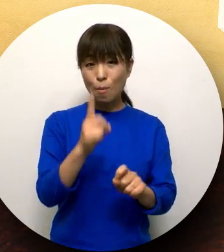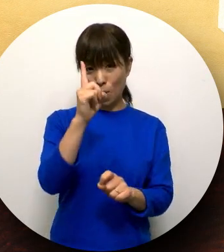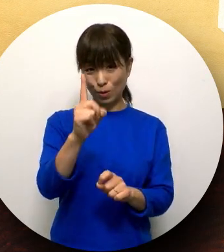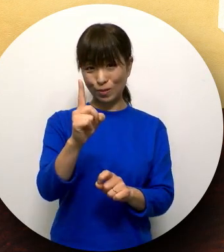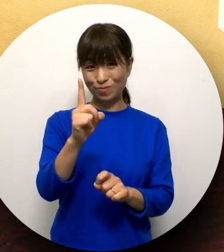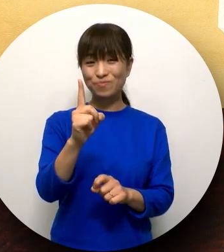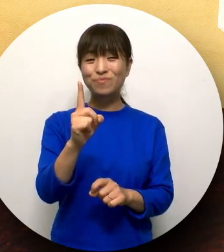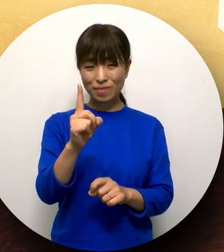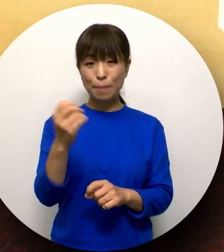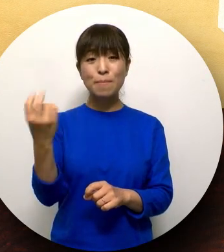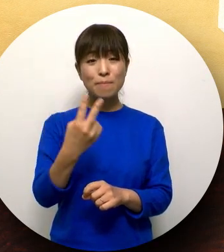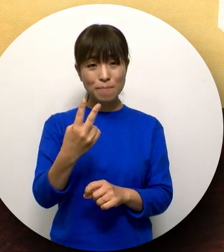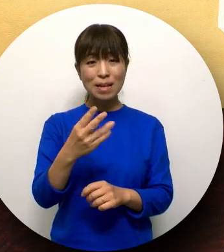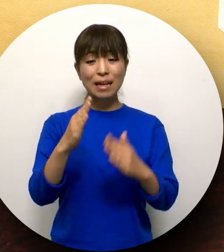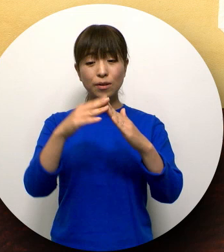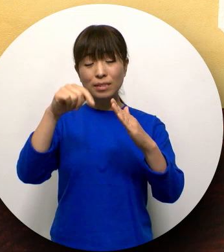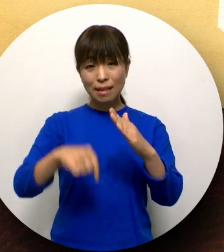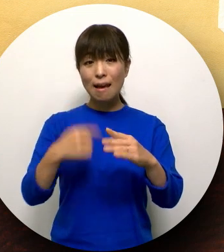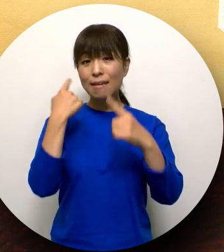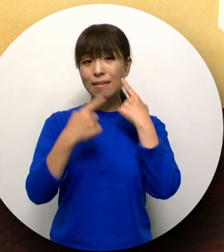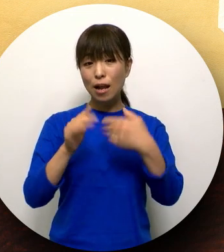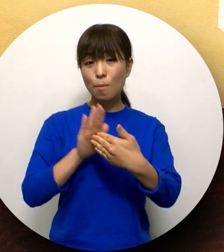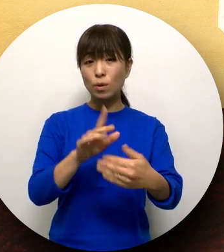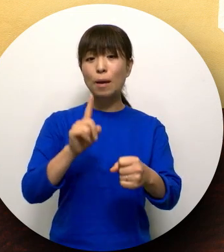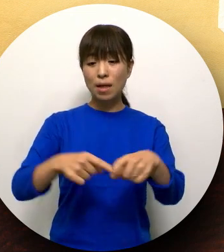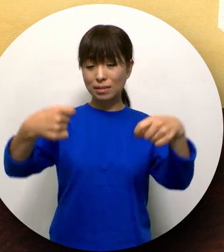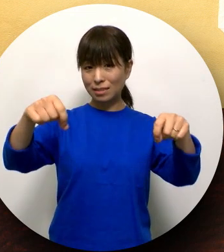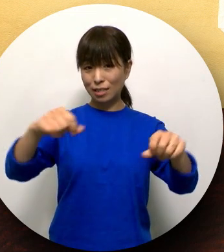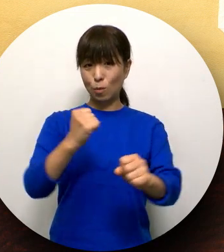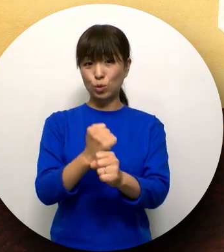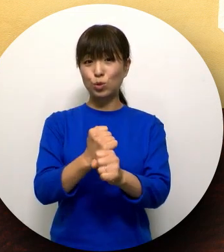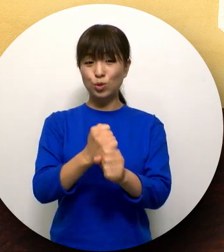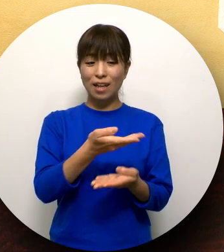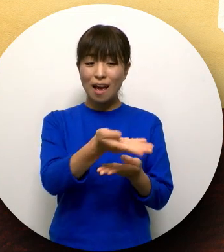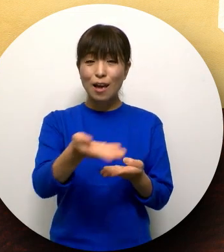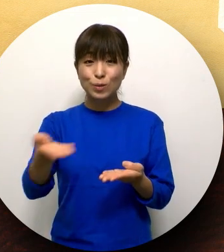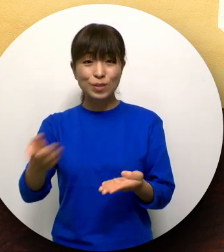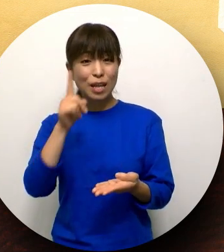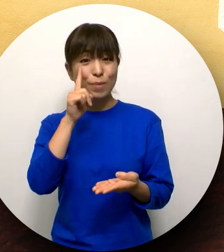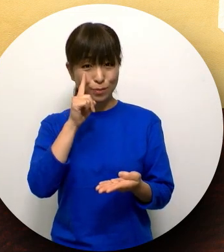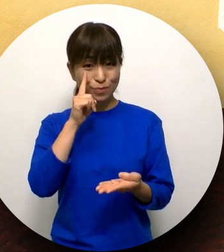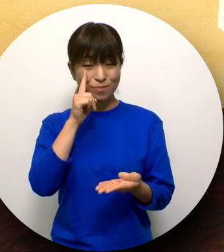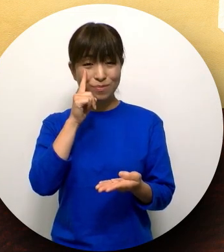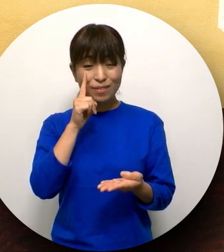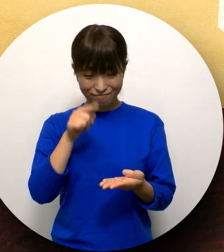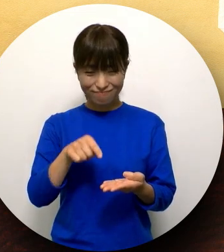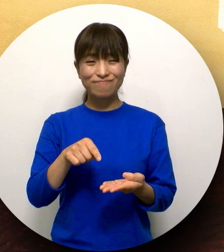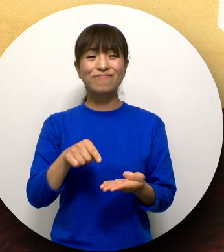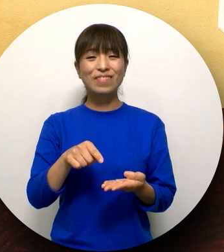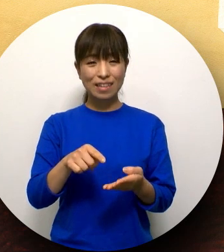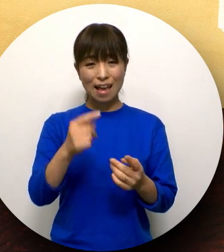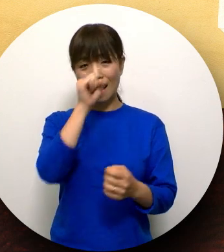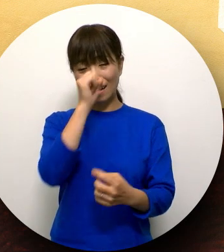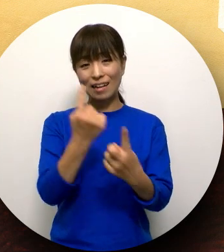もう一押し、さらに自宅での怪我防止のためにチラシも作って配布してみるという具合に改善